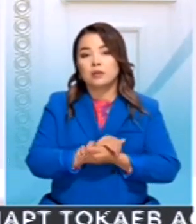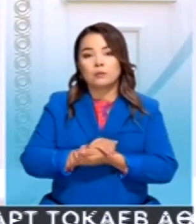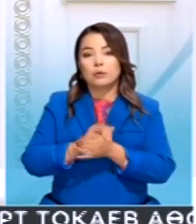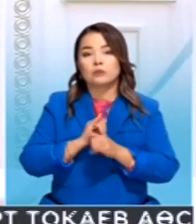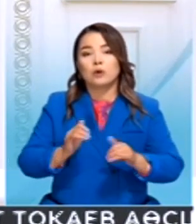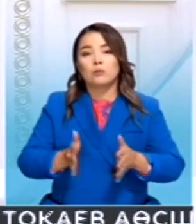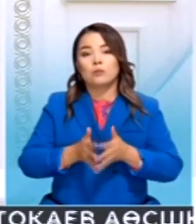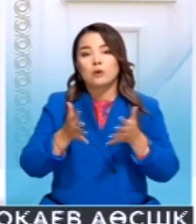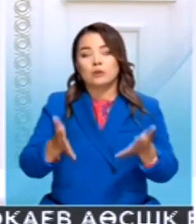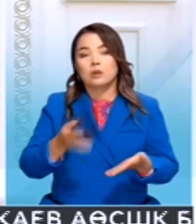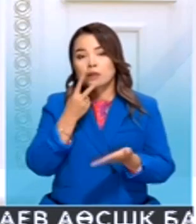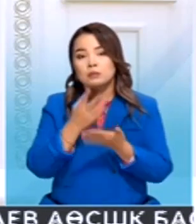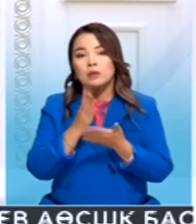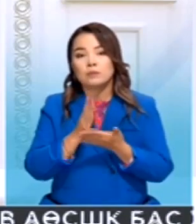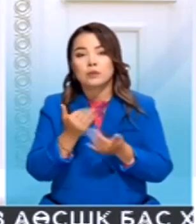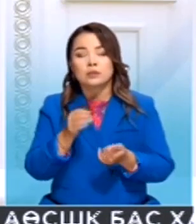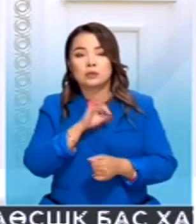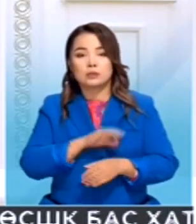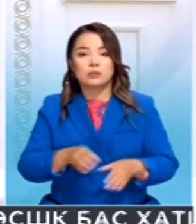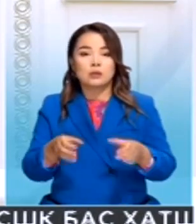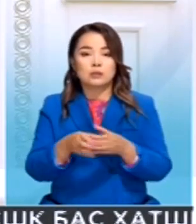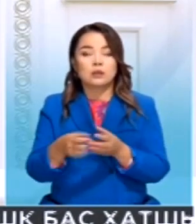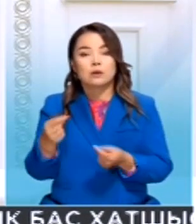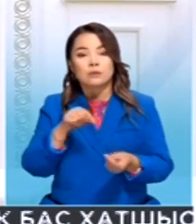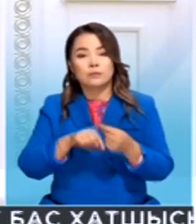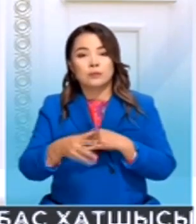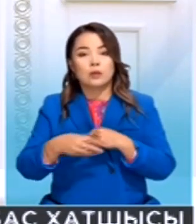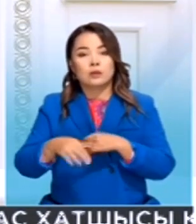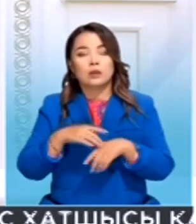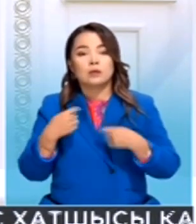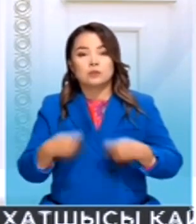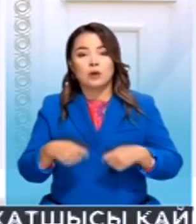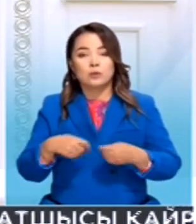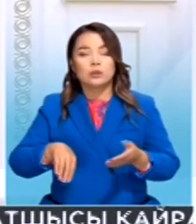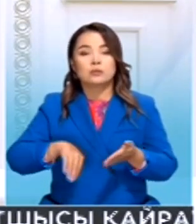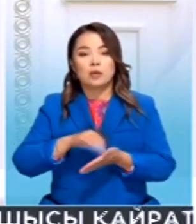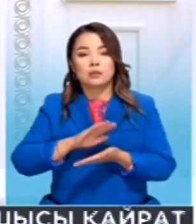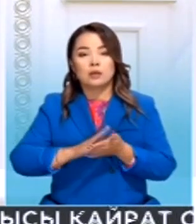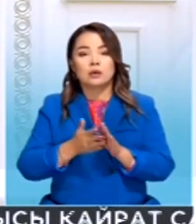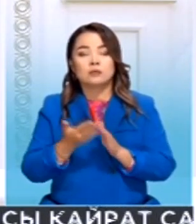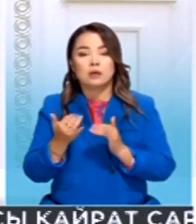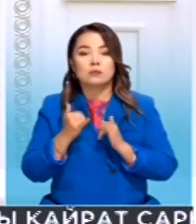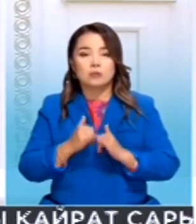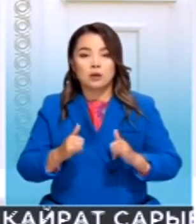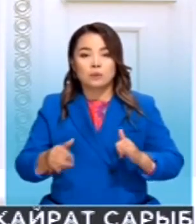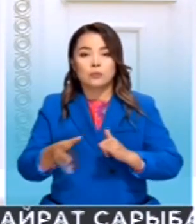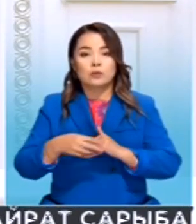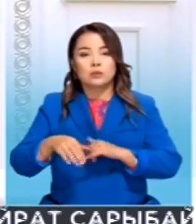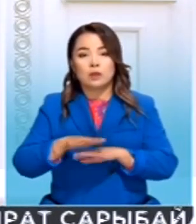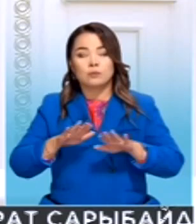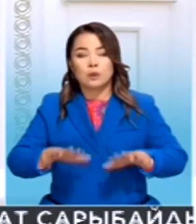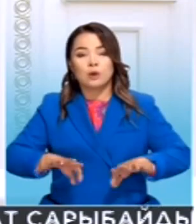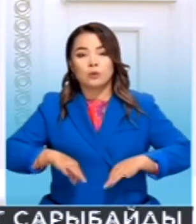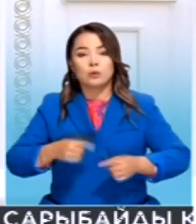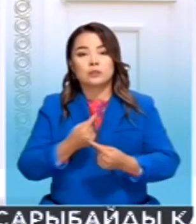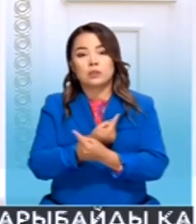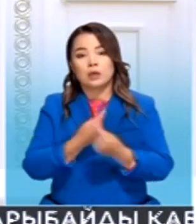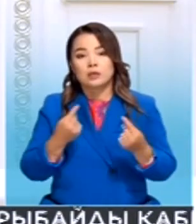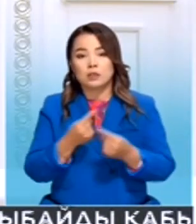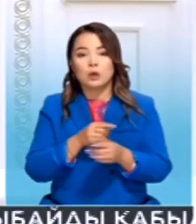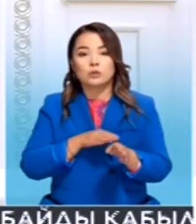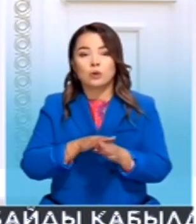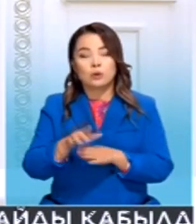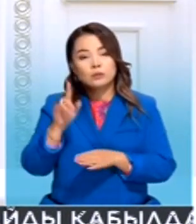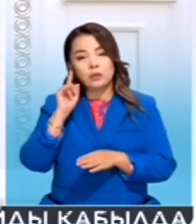кең мүмкіндік ашады. Мұндай ықпалдастық өңір аралық сауда-саттықтың дамуына және біздің аймақтардың көлік транзит әлеуетін